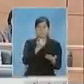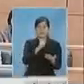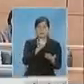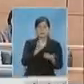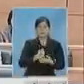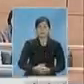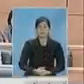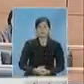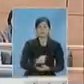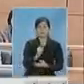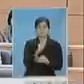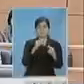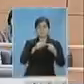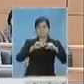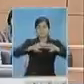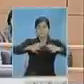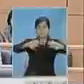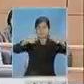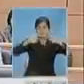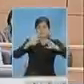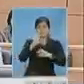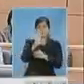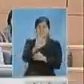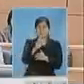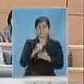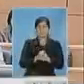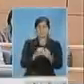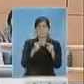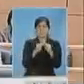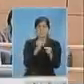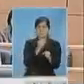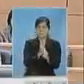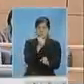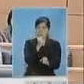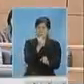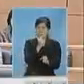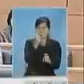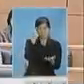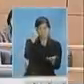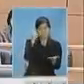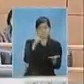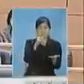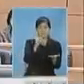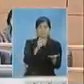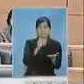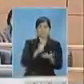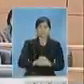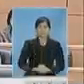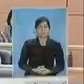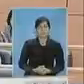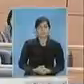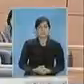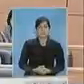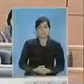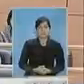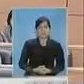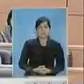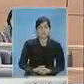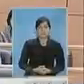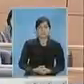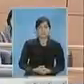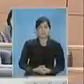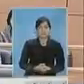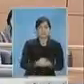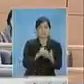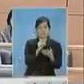การเป็นรัฐบาลของพรรคการเมืองบางพักมันจะเกิดขึ้นได้หรือไม่เพราะฉะนั้นความจริงนี้ไม่